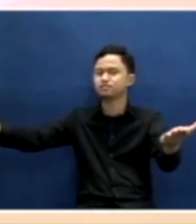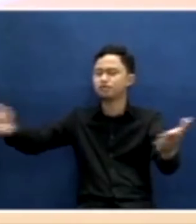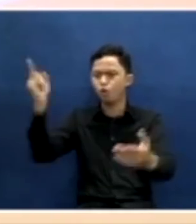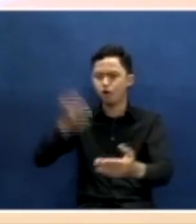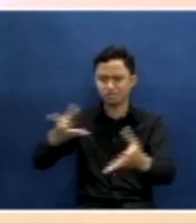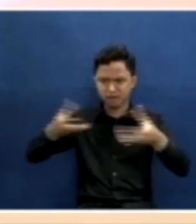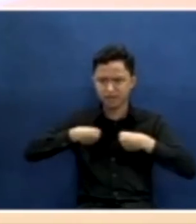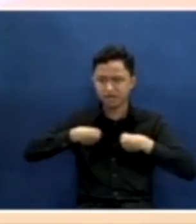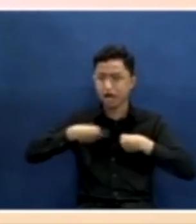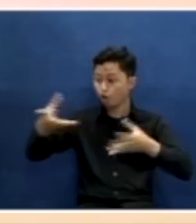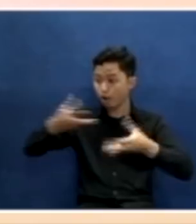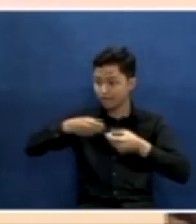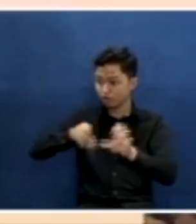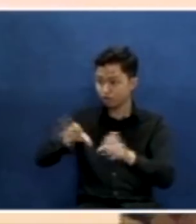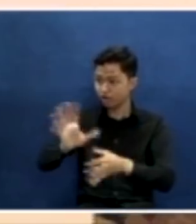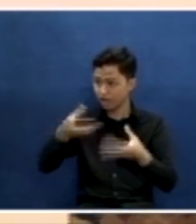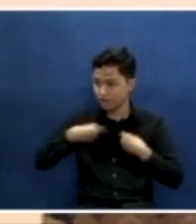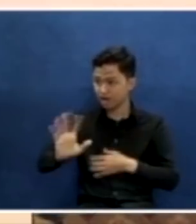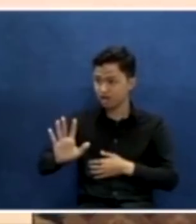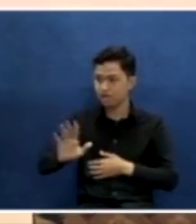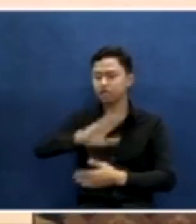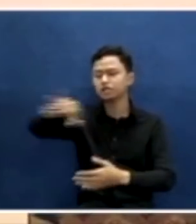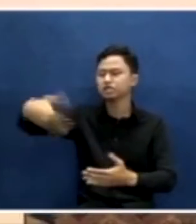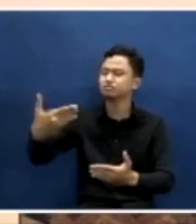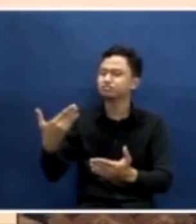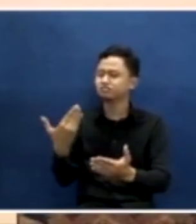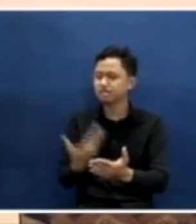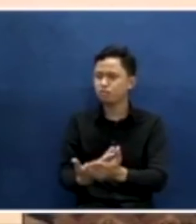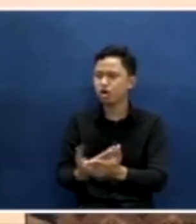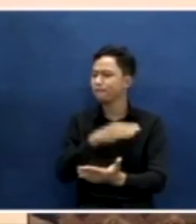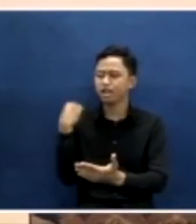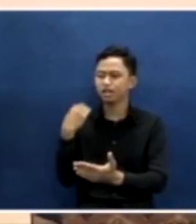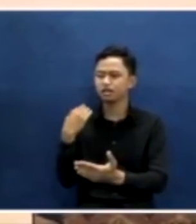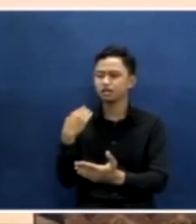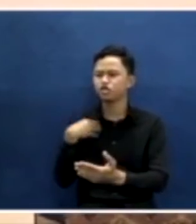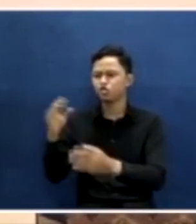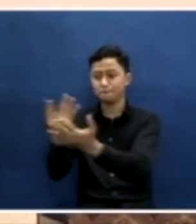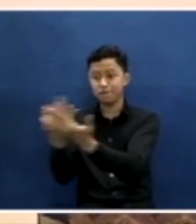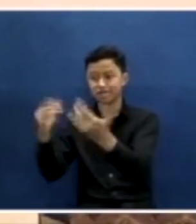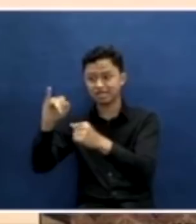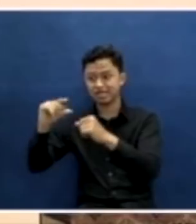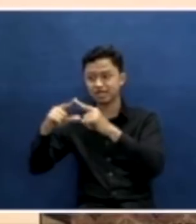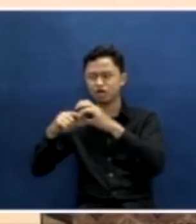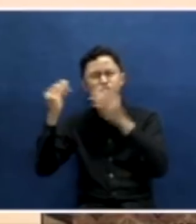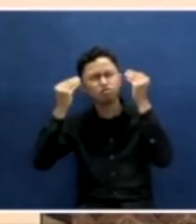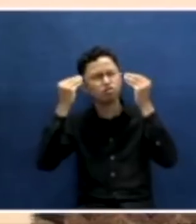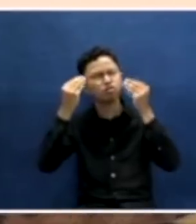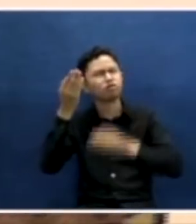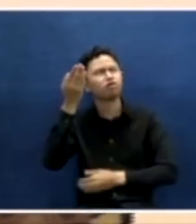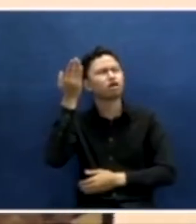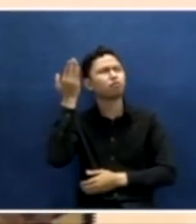mengambil telur aku pegang kepalanya masyarakat tidak itu mulai kebingungan ini maksudnya apa disuruh mengumpulkan